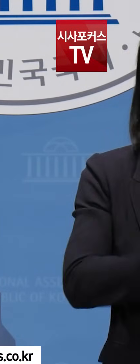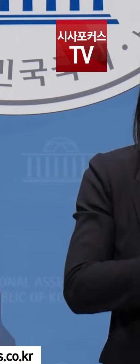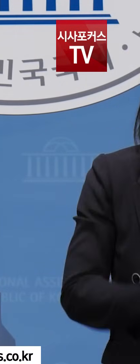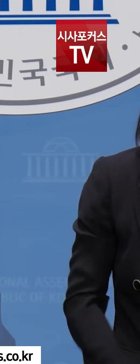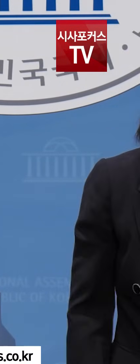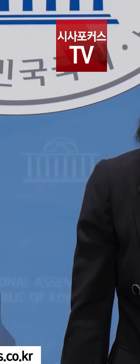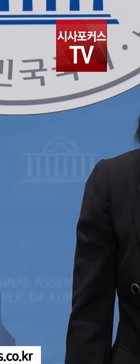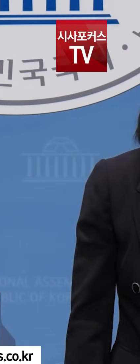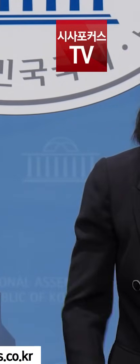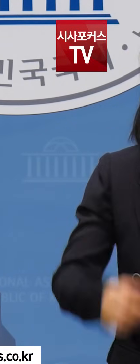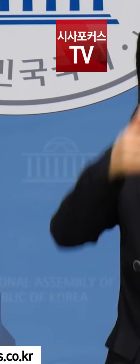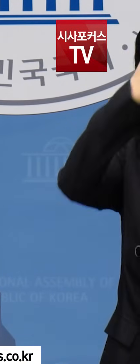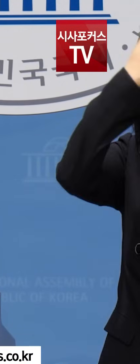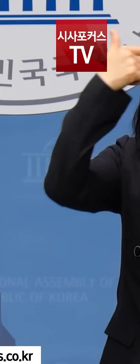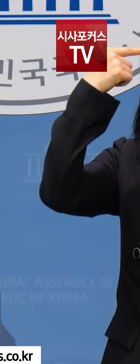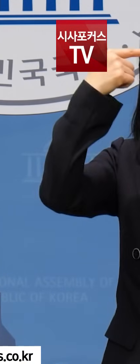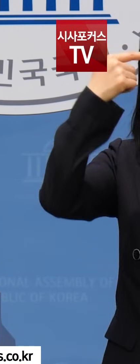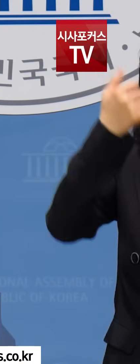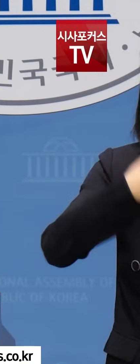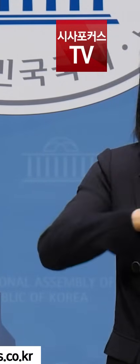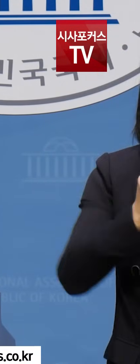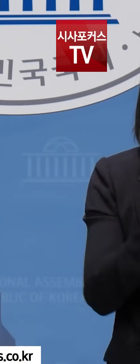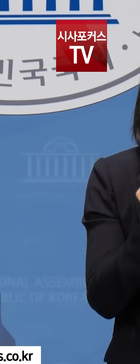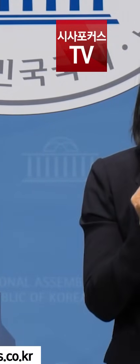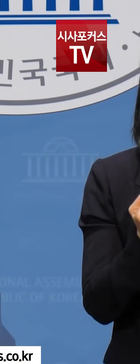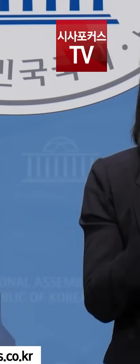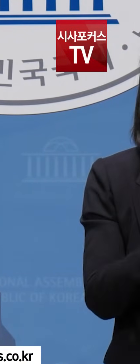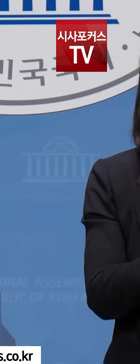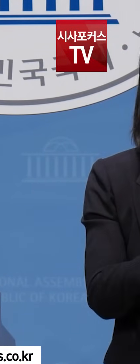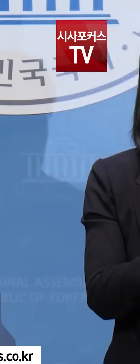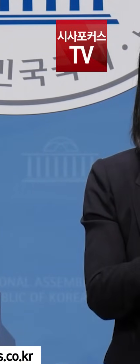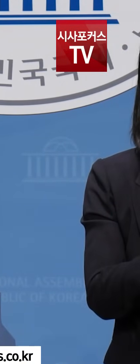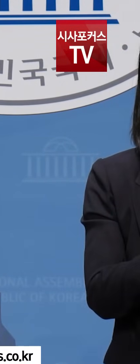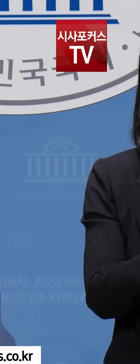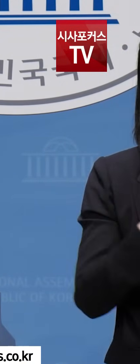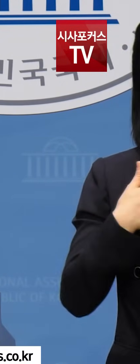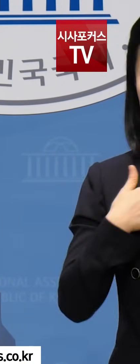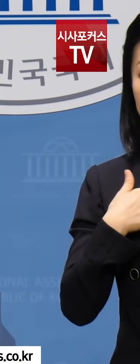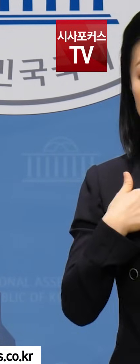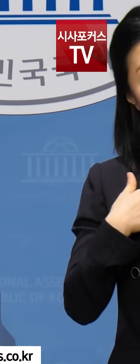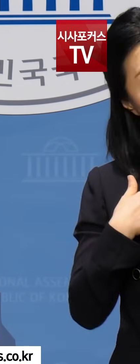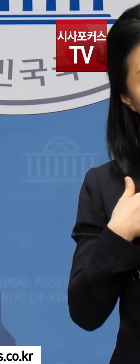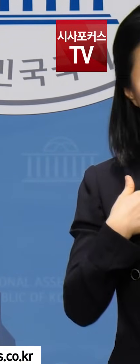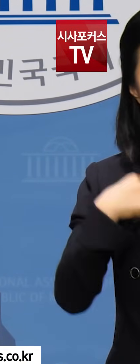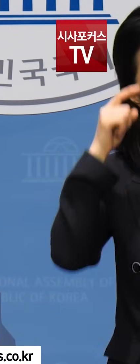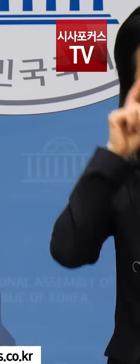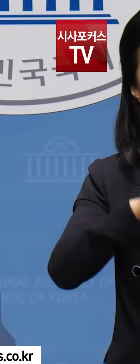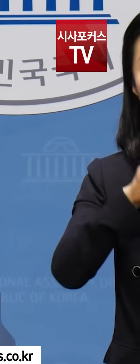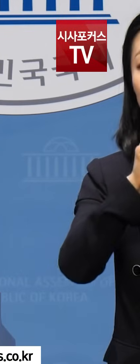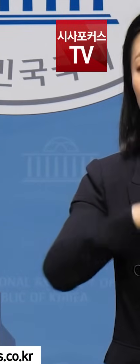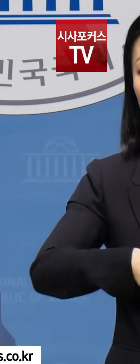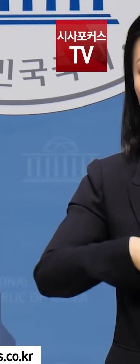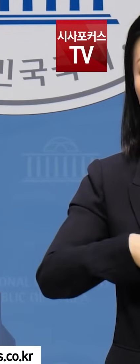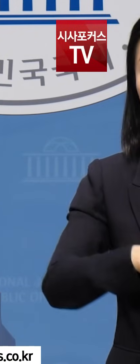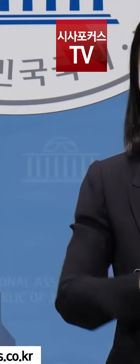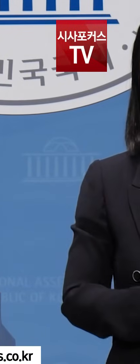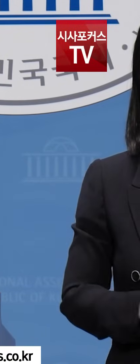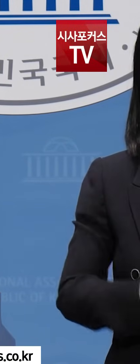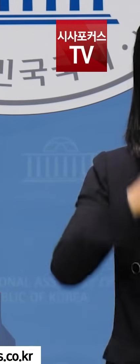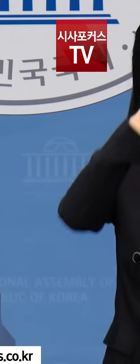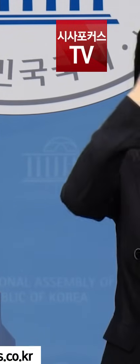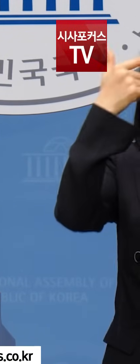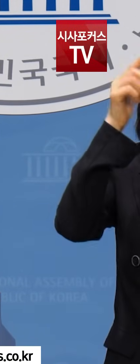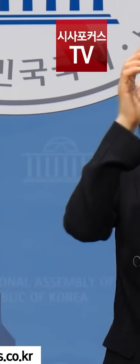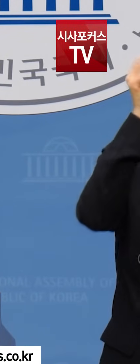그분이 노무현 씨의 사위인지 아닌지는 서민으로서는 별다른 문제가 아닙니다.